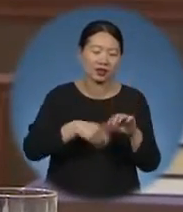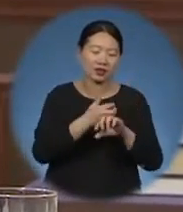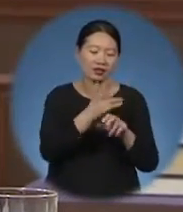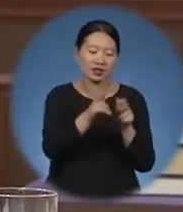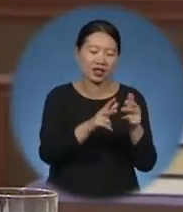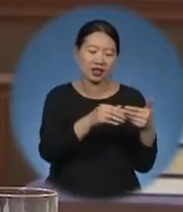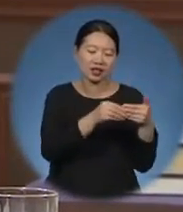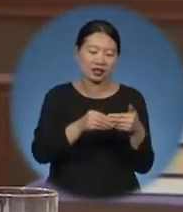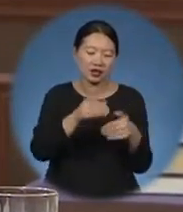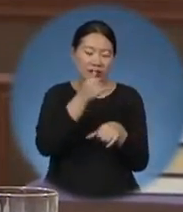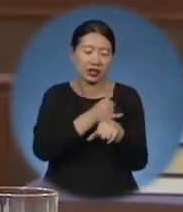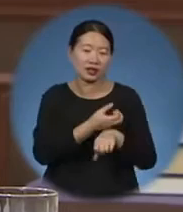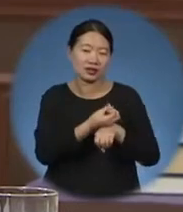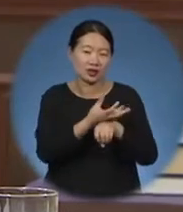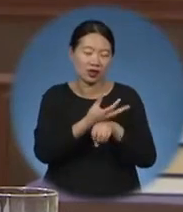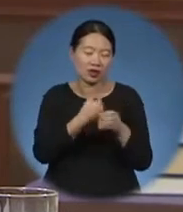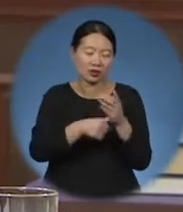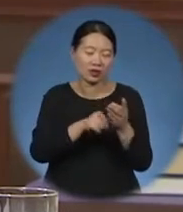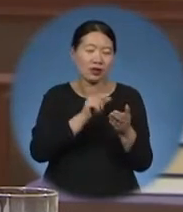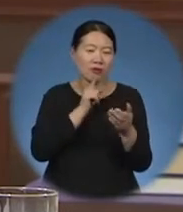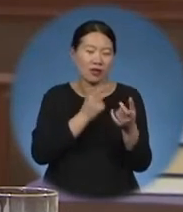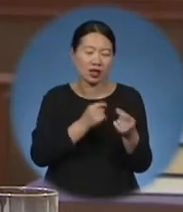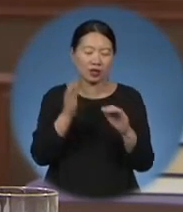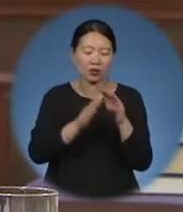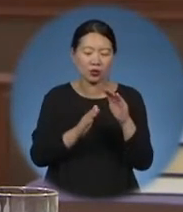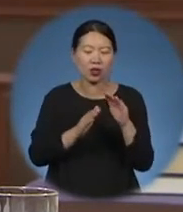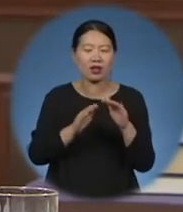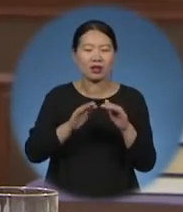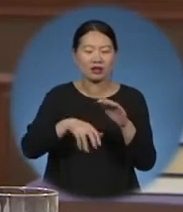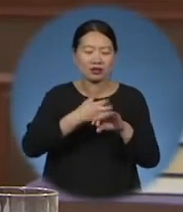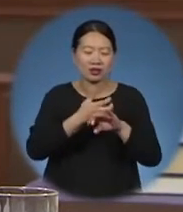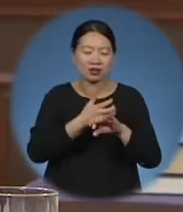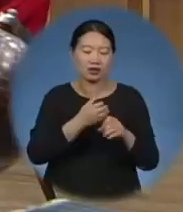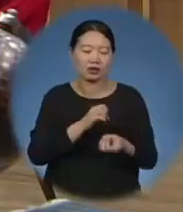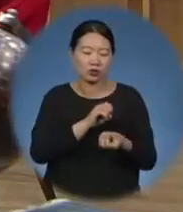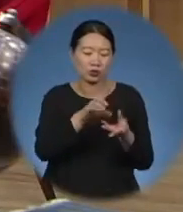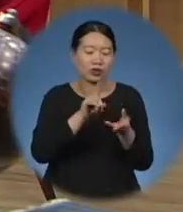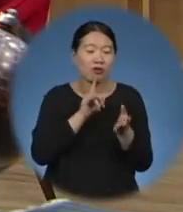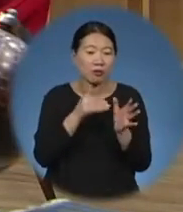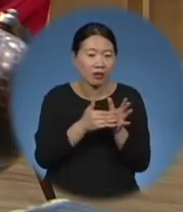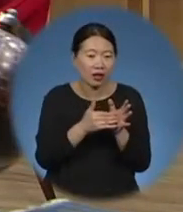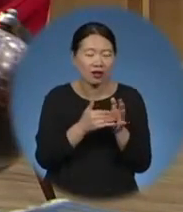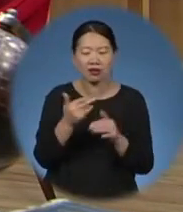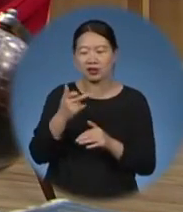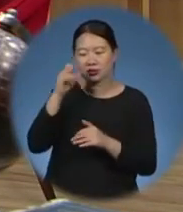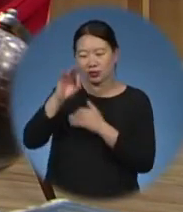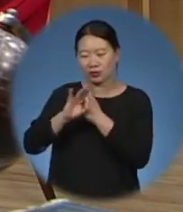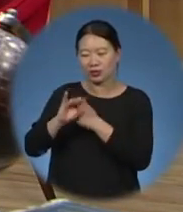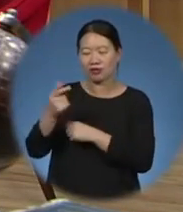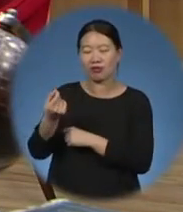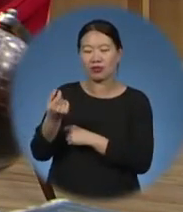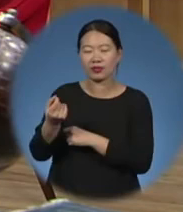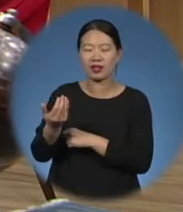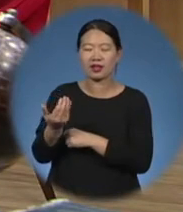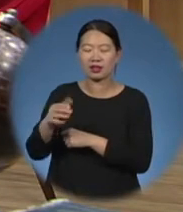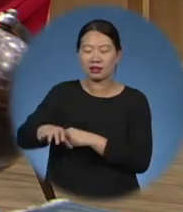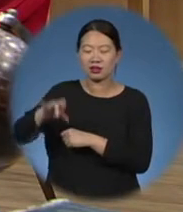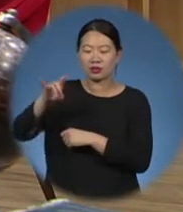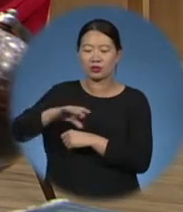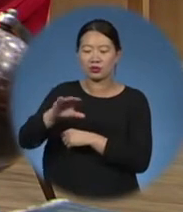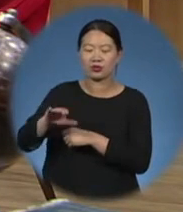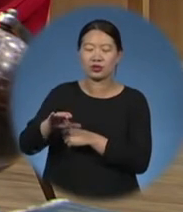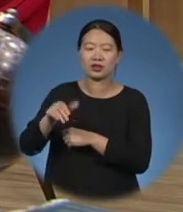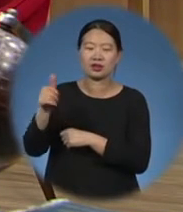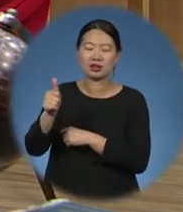있는 조달이다. 그렇습니다. 그런 의미로 공공혁신조달. 예, 예. 네. 크게 보면 이런 것 같습니다. 아까 처음에 이제 우리